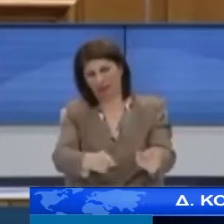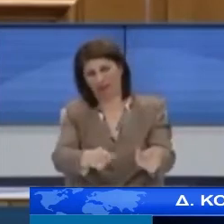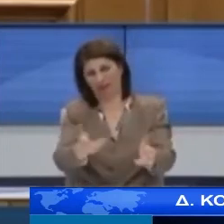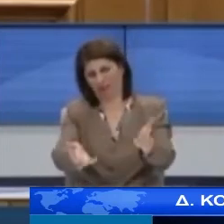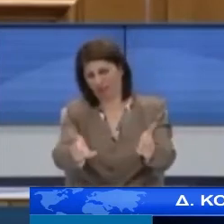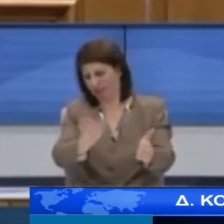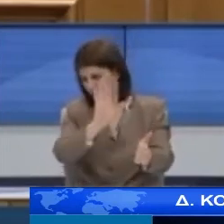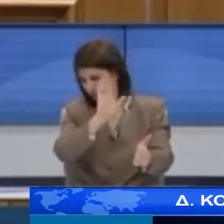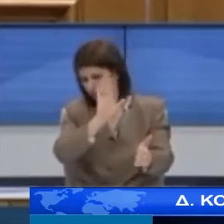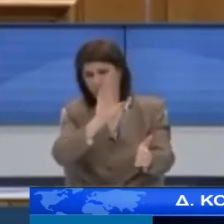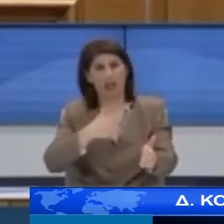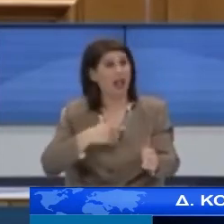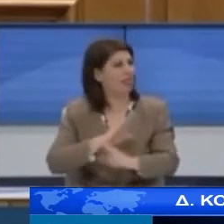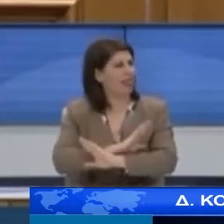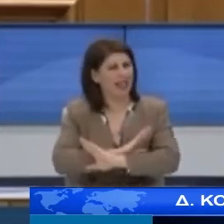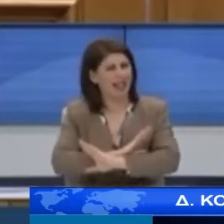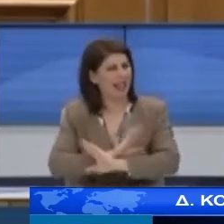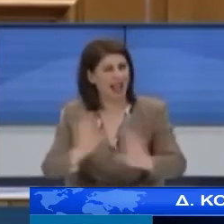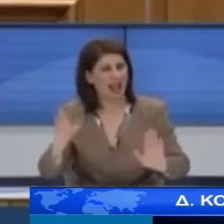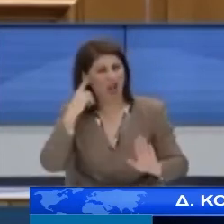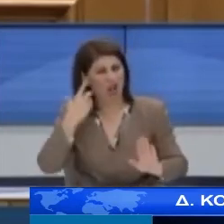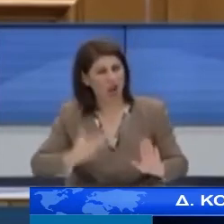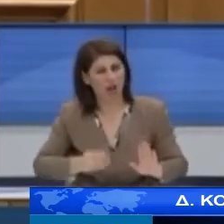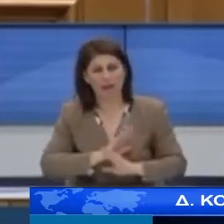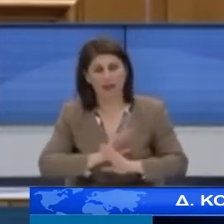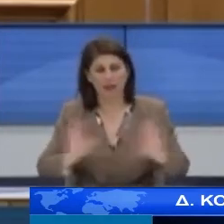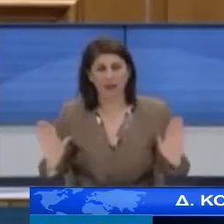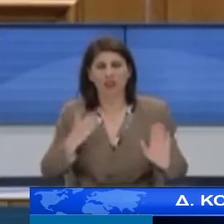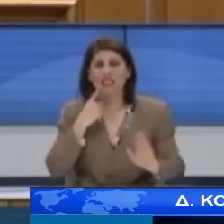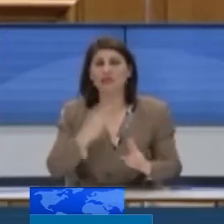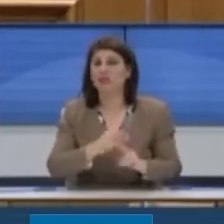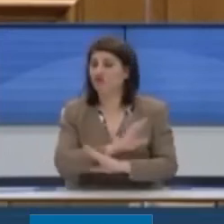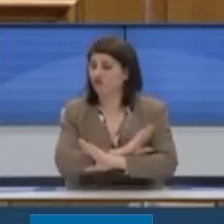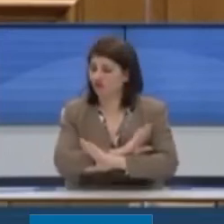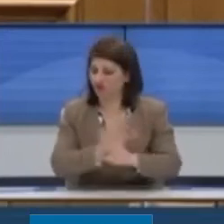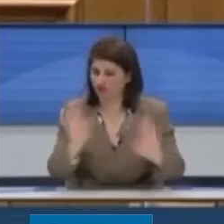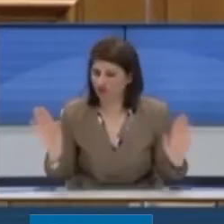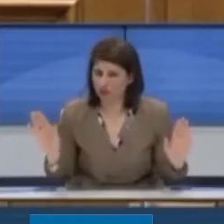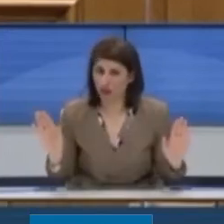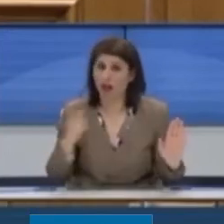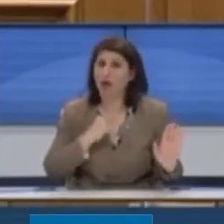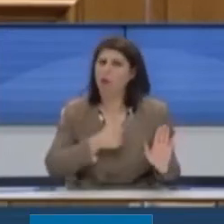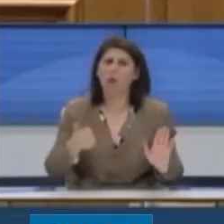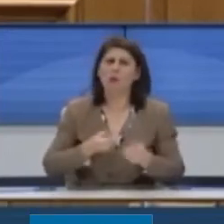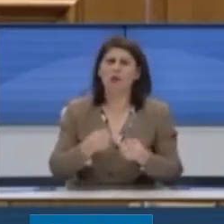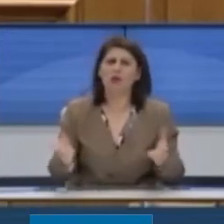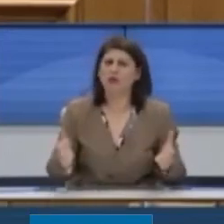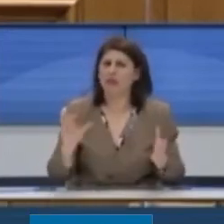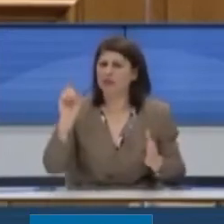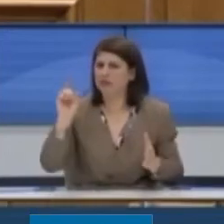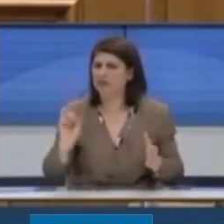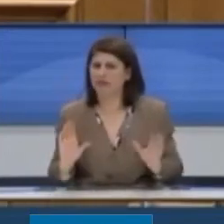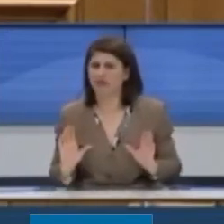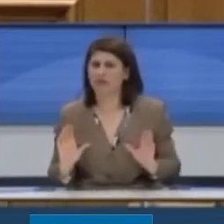αυτές τις συγκρίσεις. Δεν έχουν κανένα νόημα, καμία απολύτως σημασία. Το μόνο που προσφέρουν ίσως